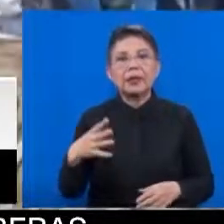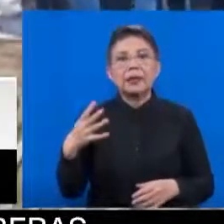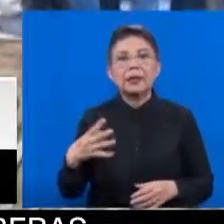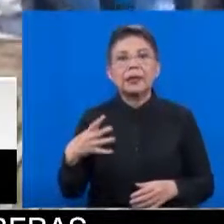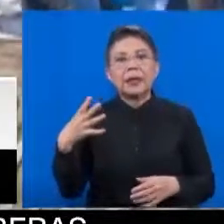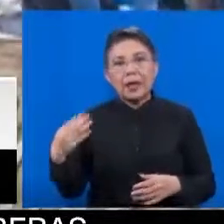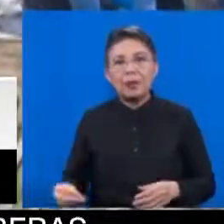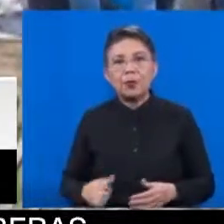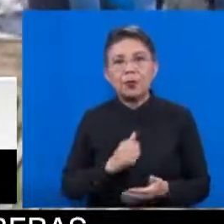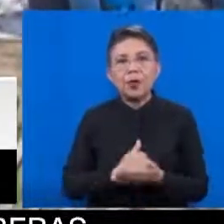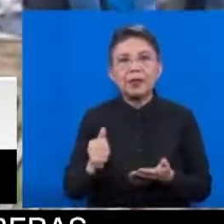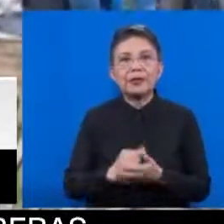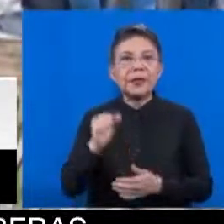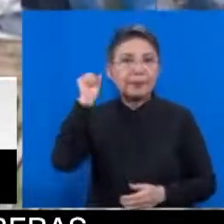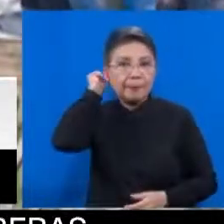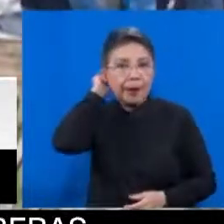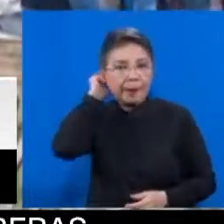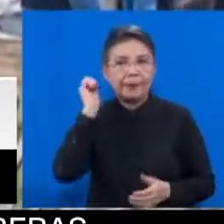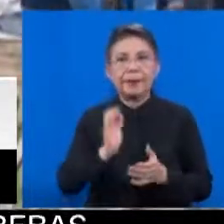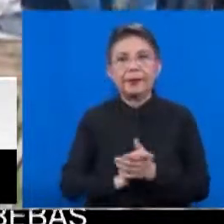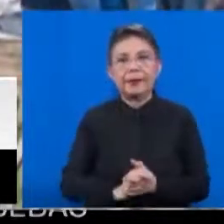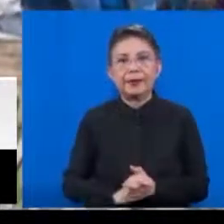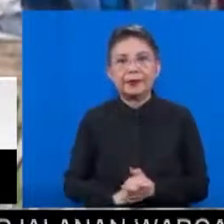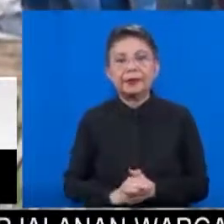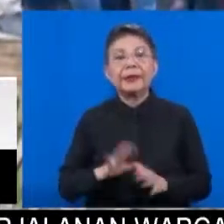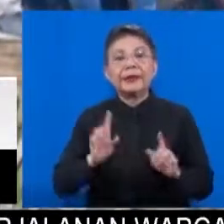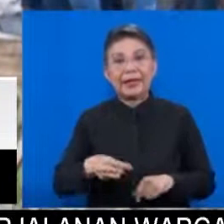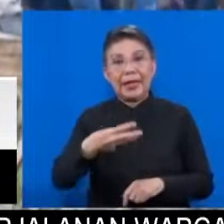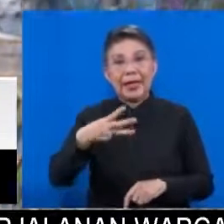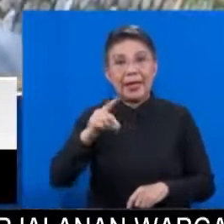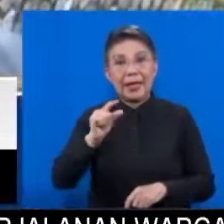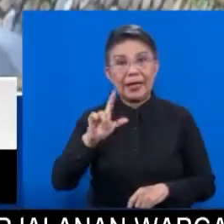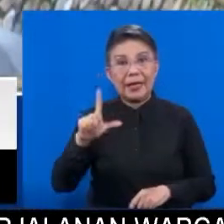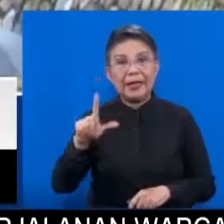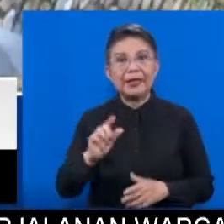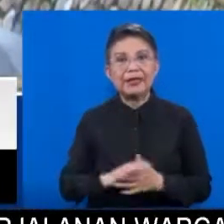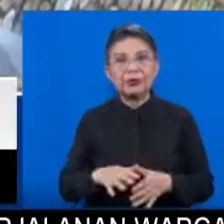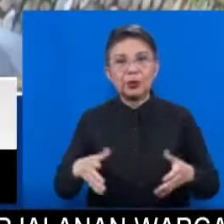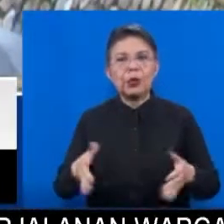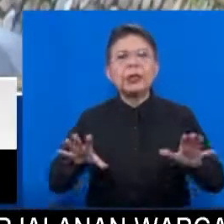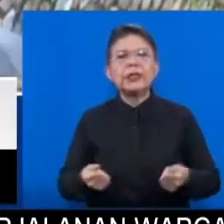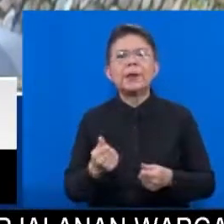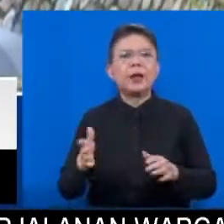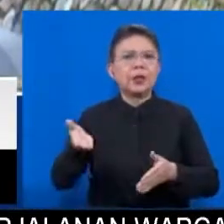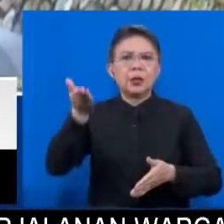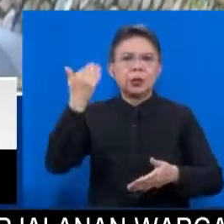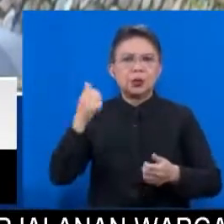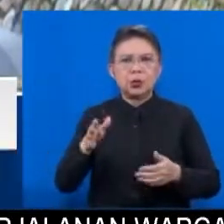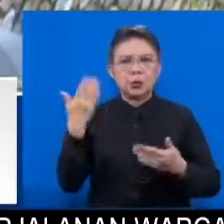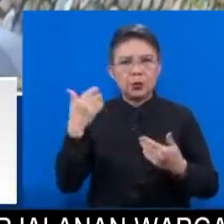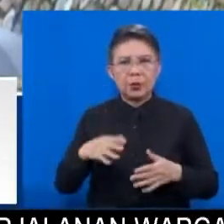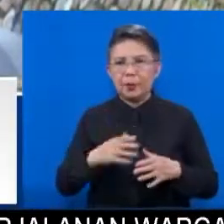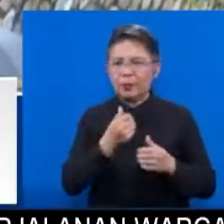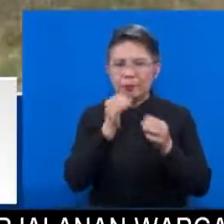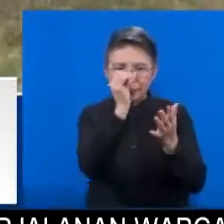Ibunda Atalia Praratya. Sehingga memang Eril ini makamnya sudah disiapkan sedemikian rupa dengan sangat